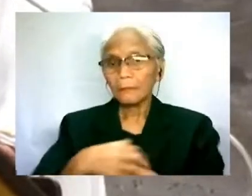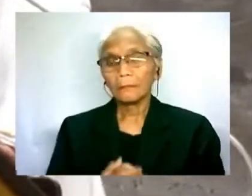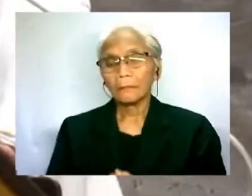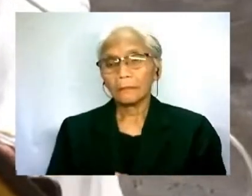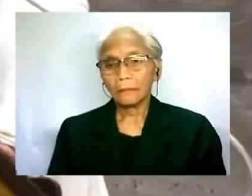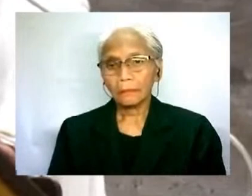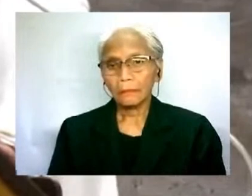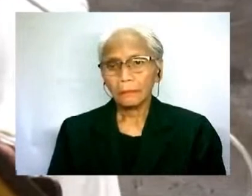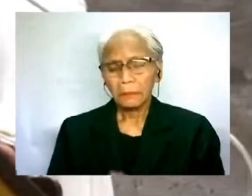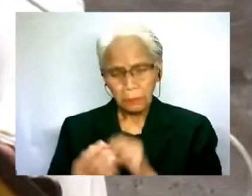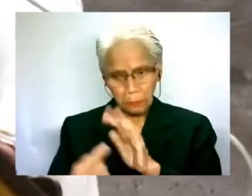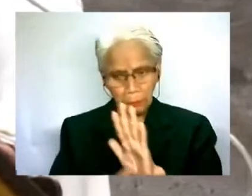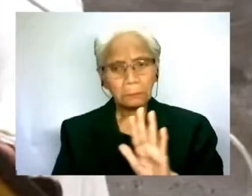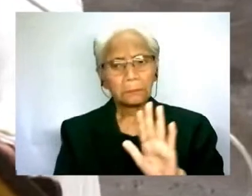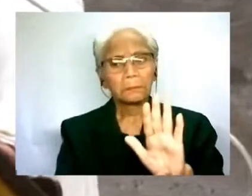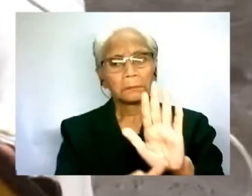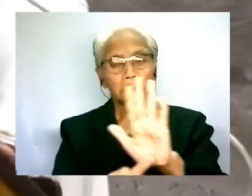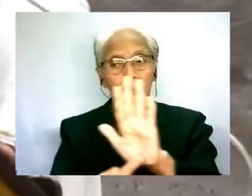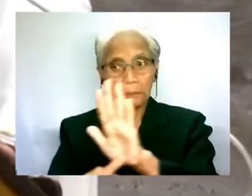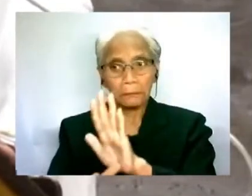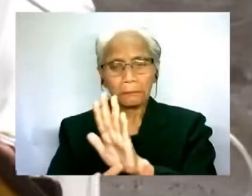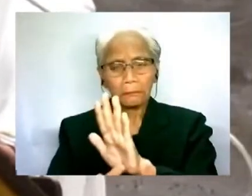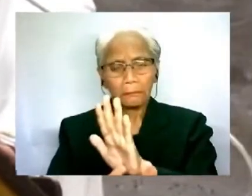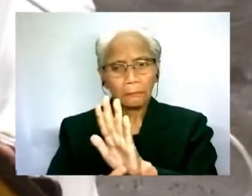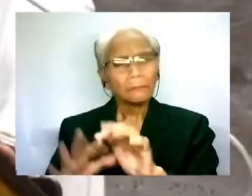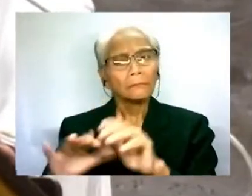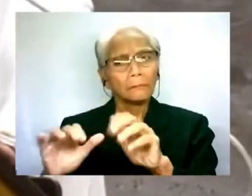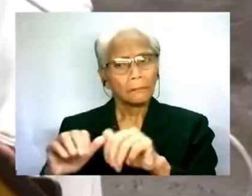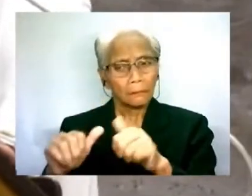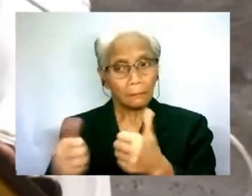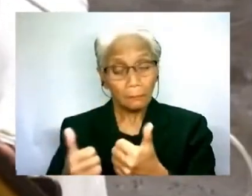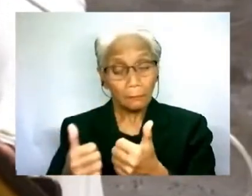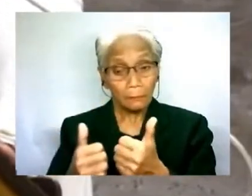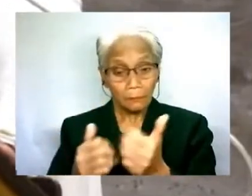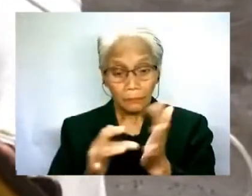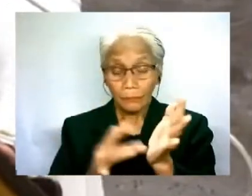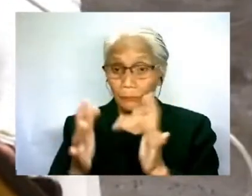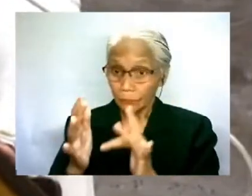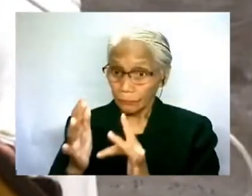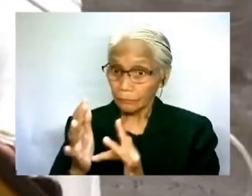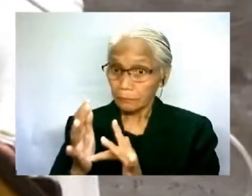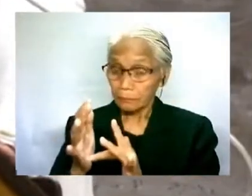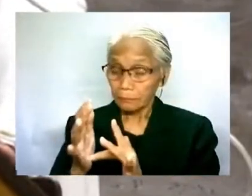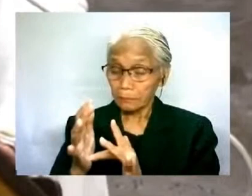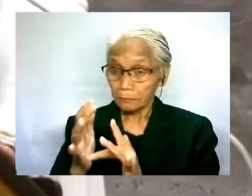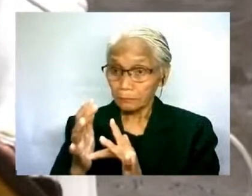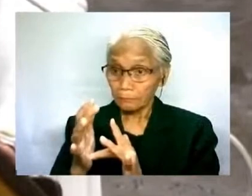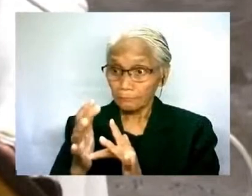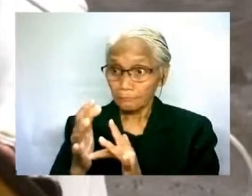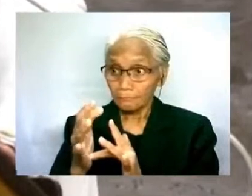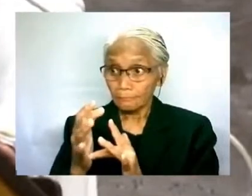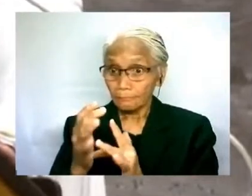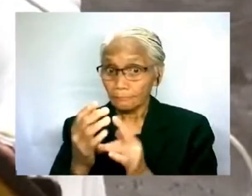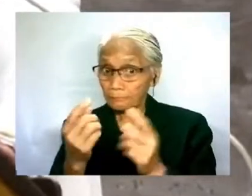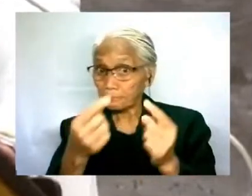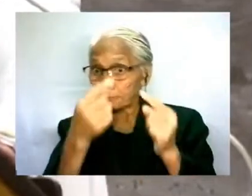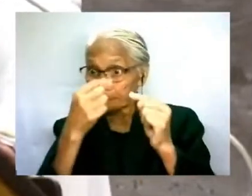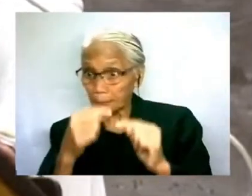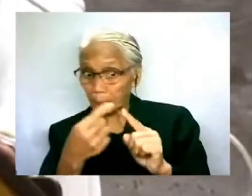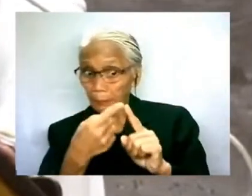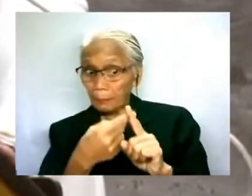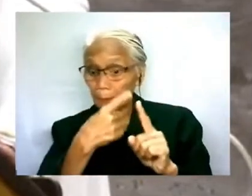pinakita sa atin kung paanong si Jesus ay galing sa tribo ni